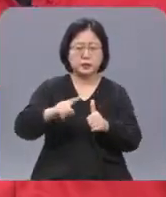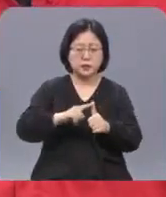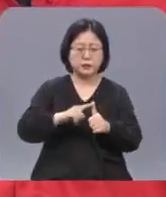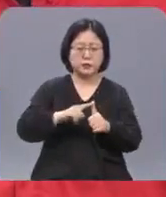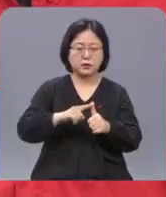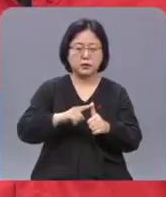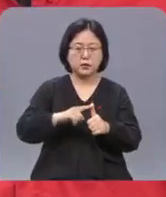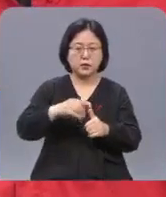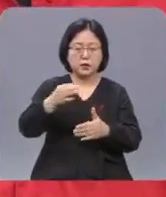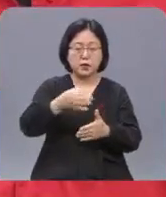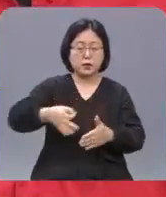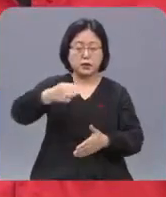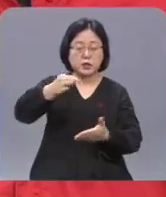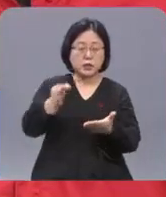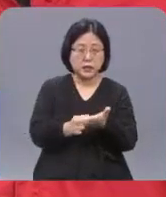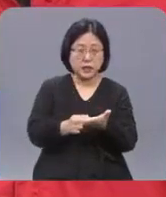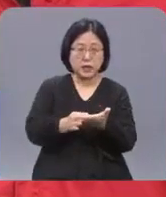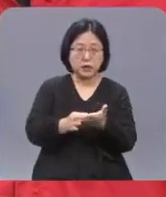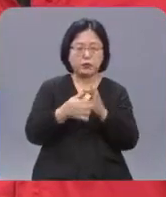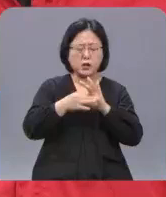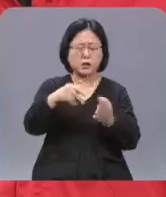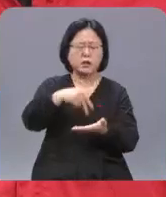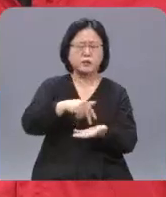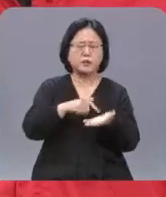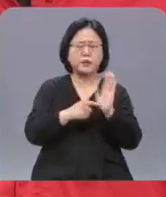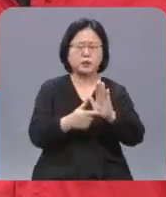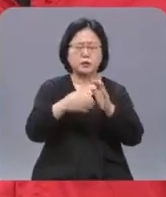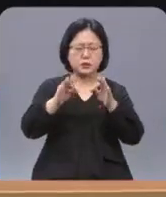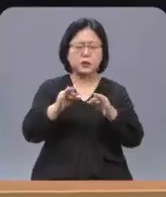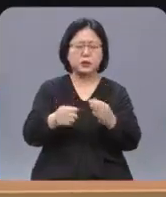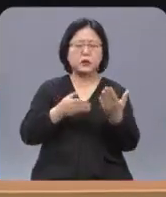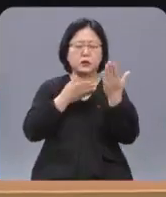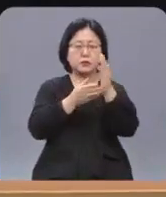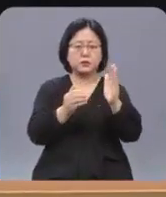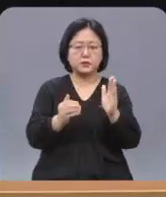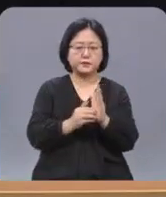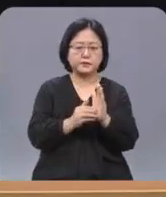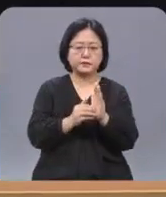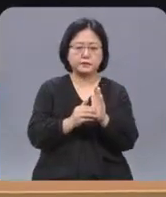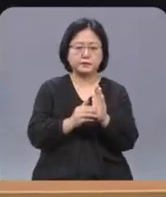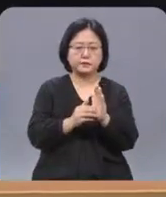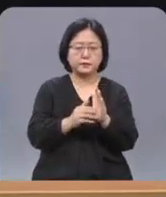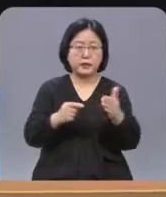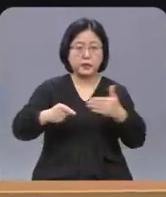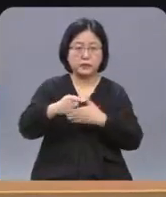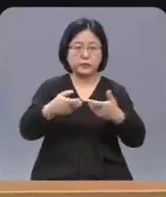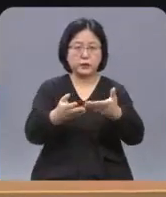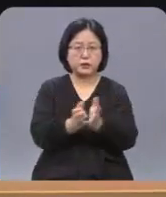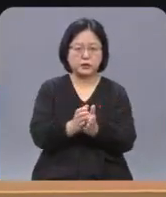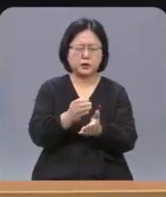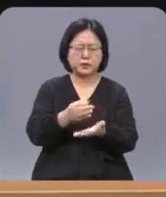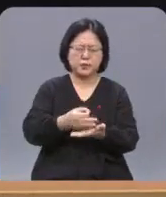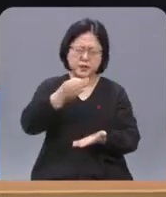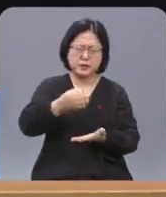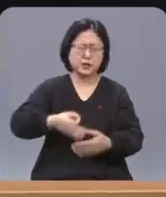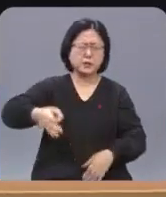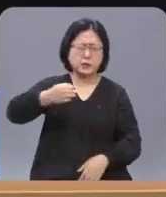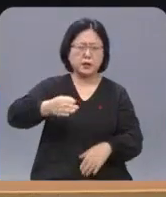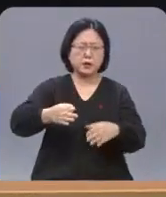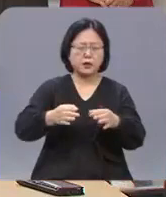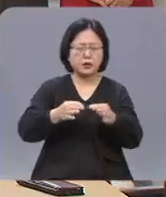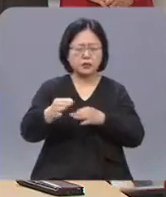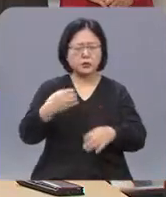참여했다며 금리인하 관련 입장을 밝힐 것을 은행축에 촉구했습니다 진보당은 고금리로 인해